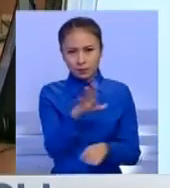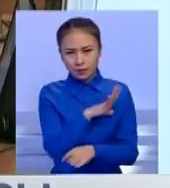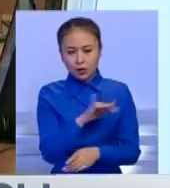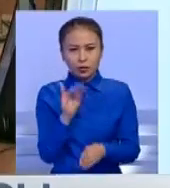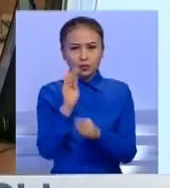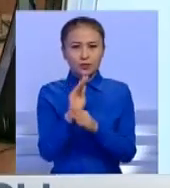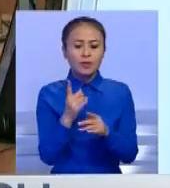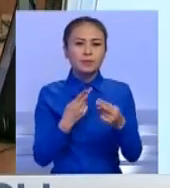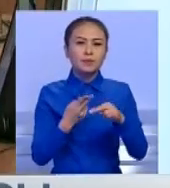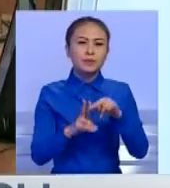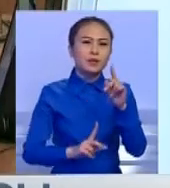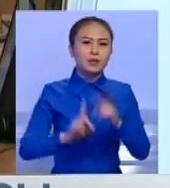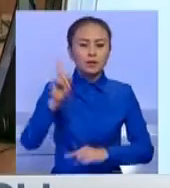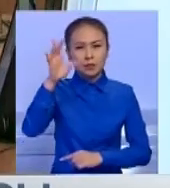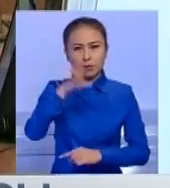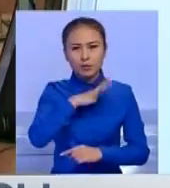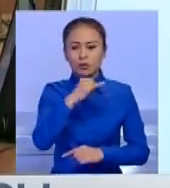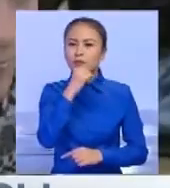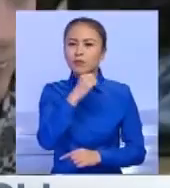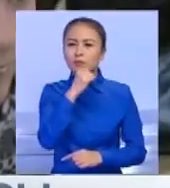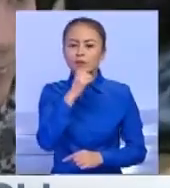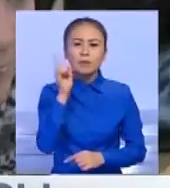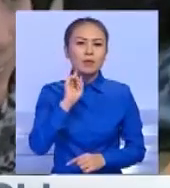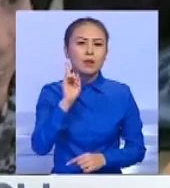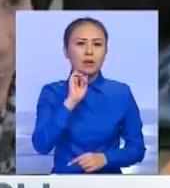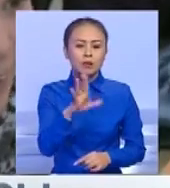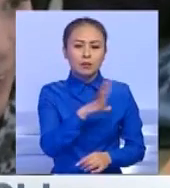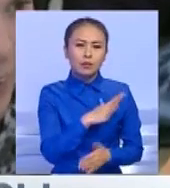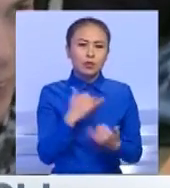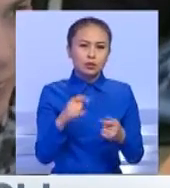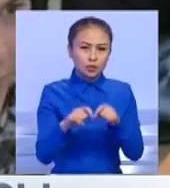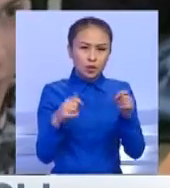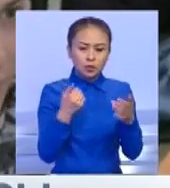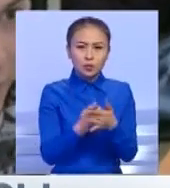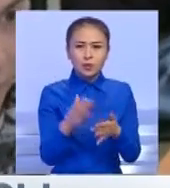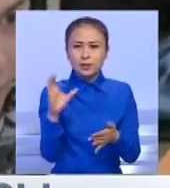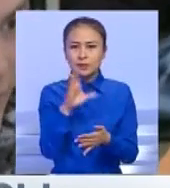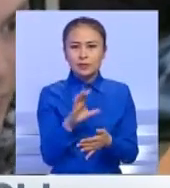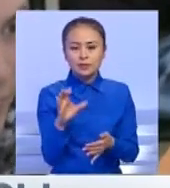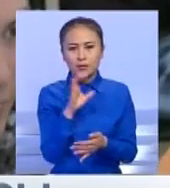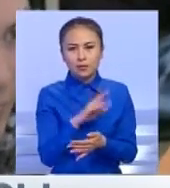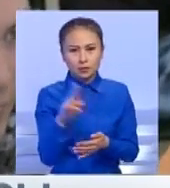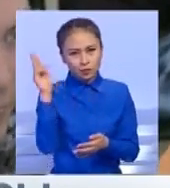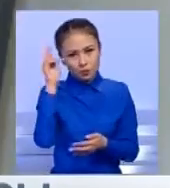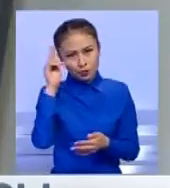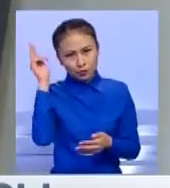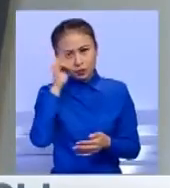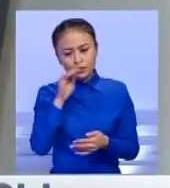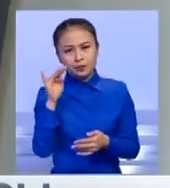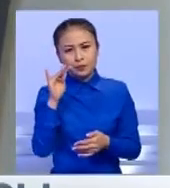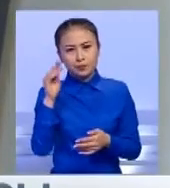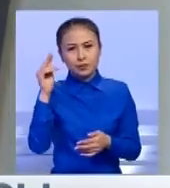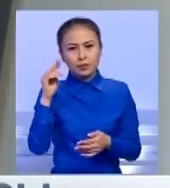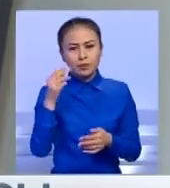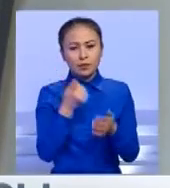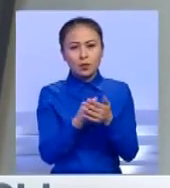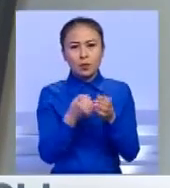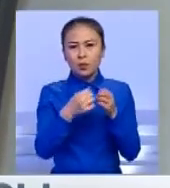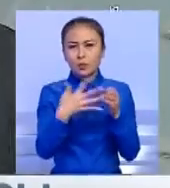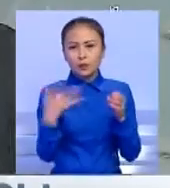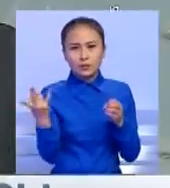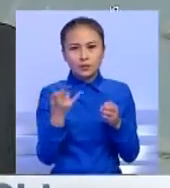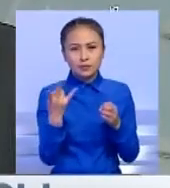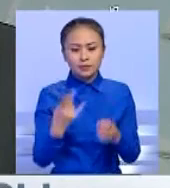ол пилоттық негізде сынақтан өтіп жатыр. Ал қыркүйекке дейін осындай оқу әдістемелік жобалар саны 15-ке жетуі